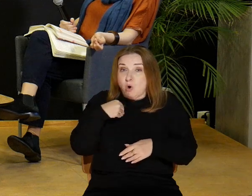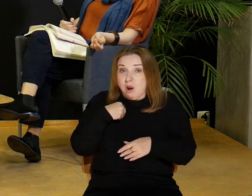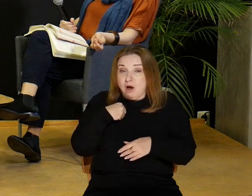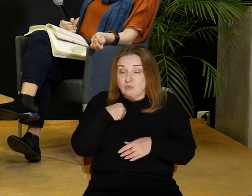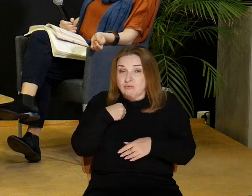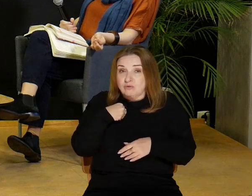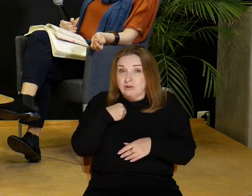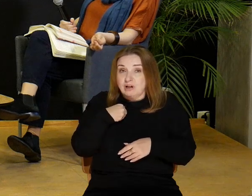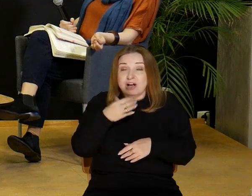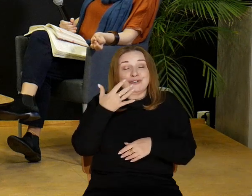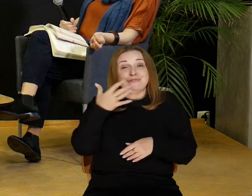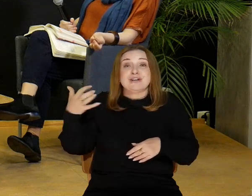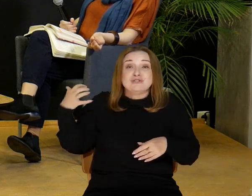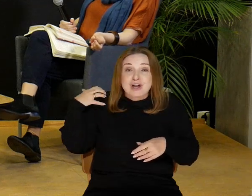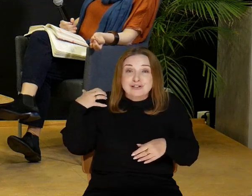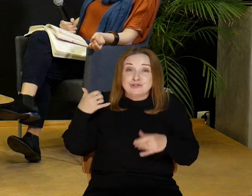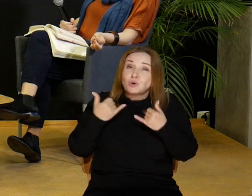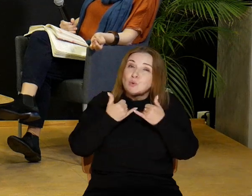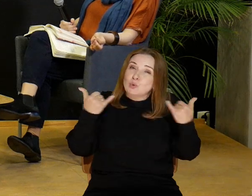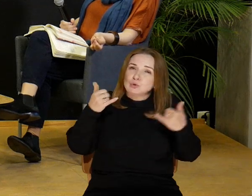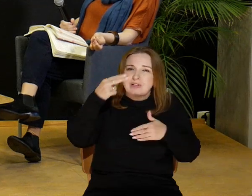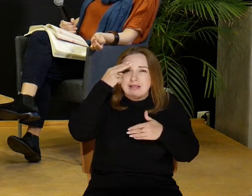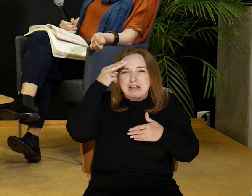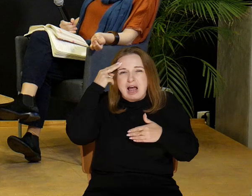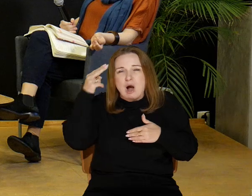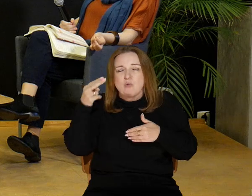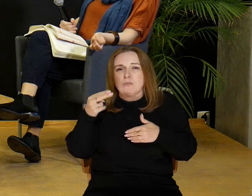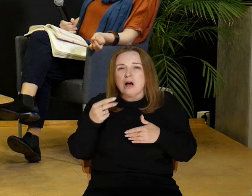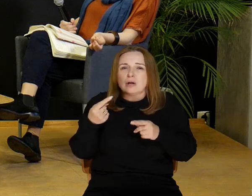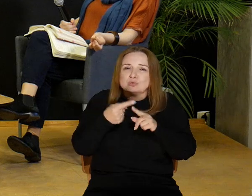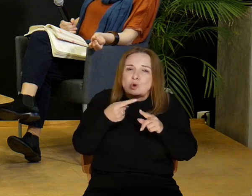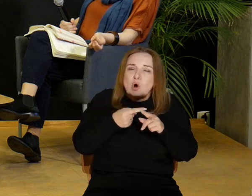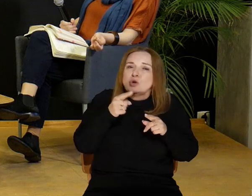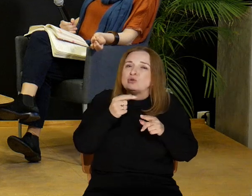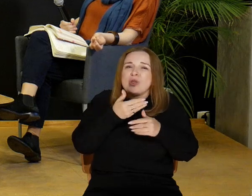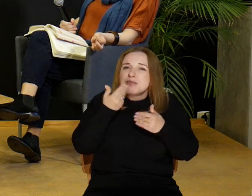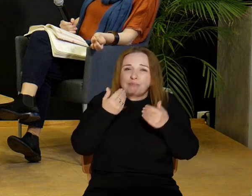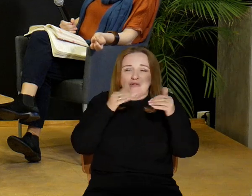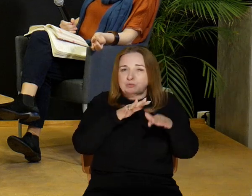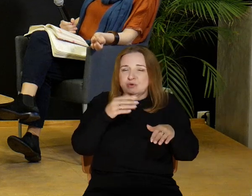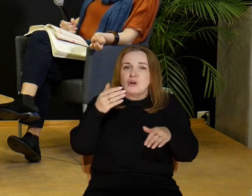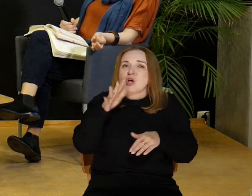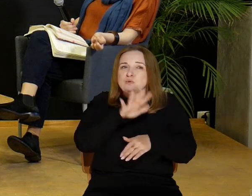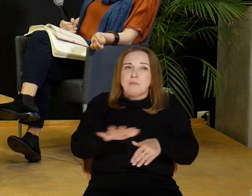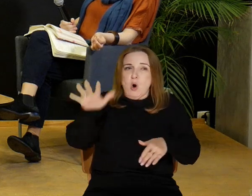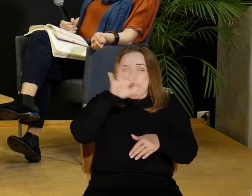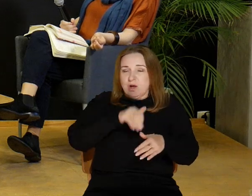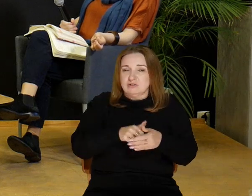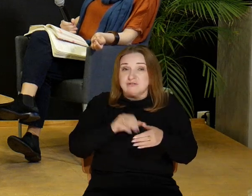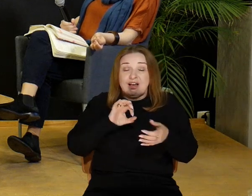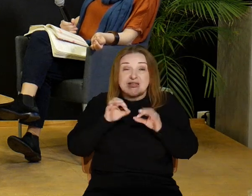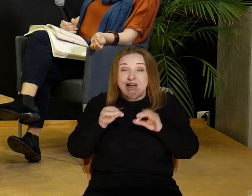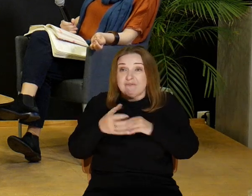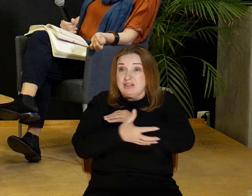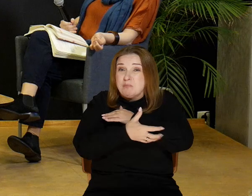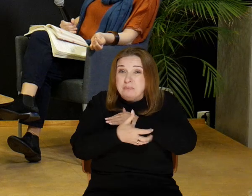wcześniej tak naprawdę te różne mniejsze bądź większe traumy, one nie były podzielane społecznie, to znaczy, że nawet ta właśnie galicyjska bieda, o której no wiemy,